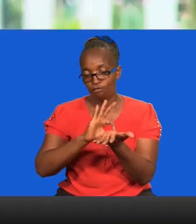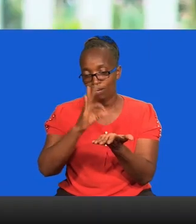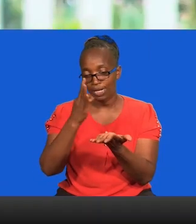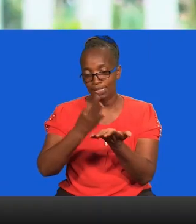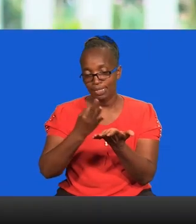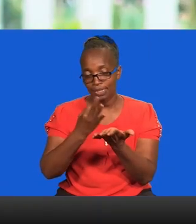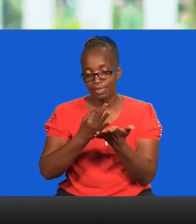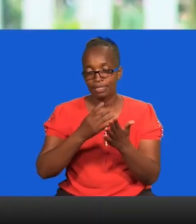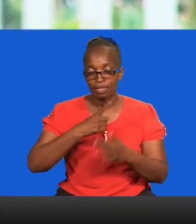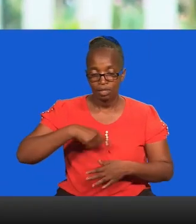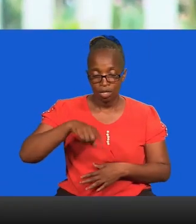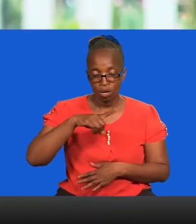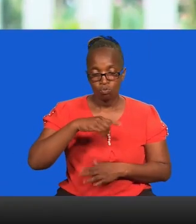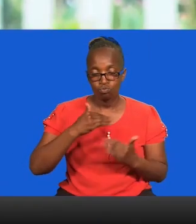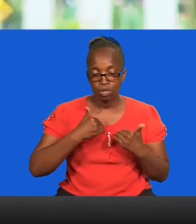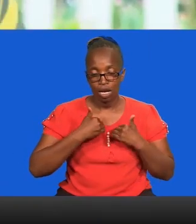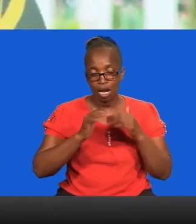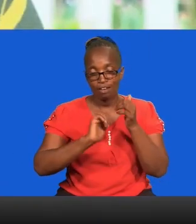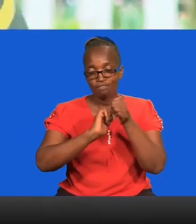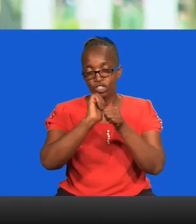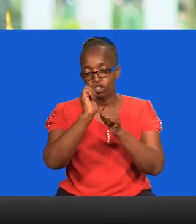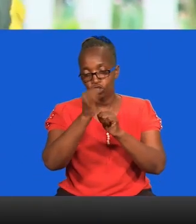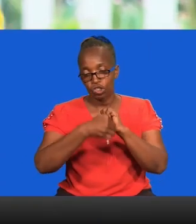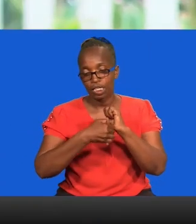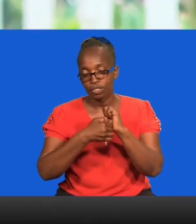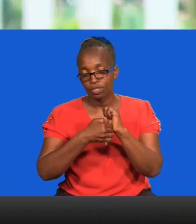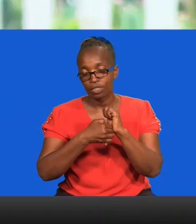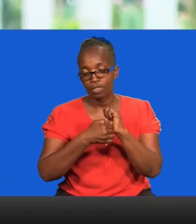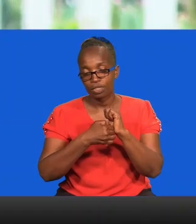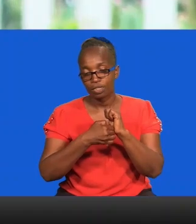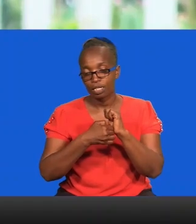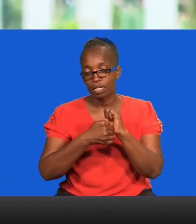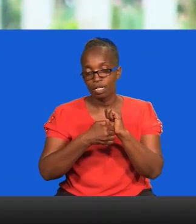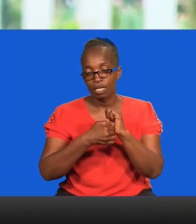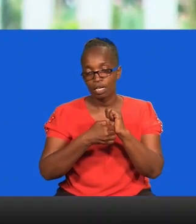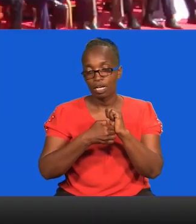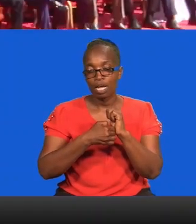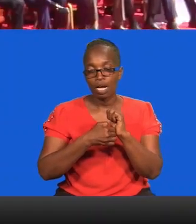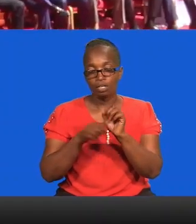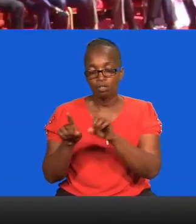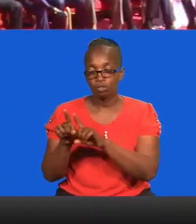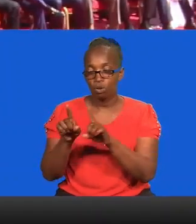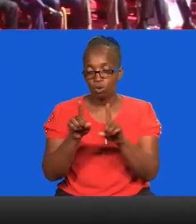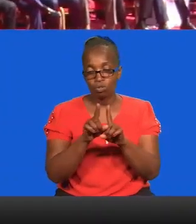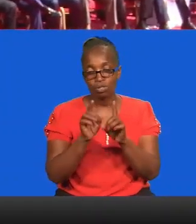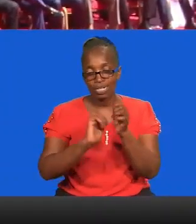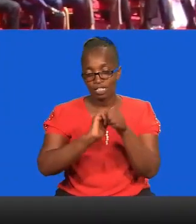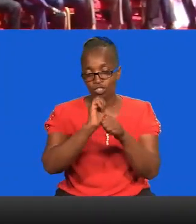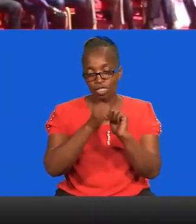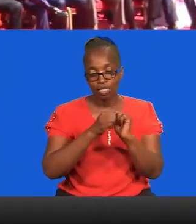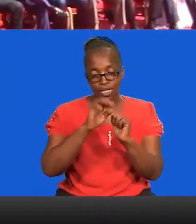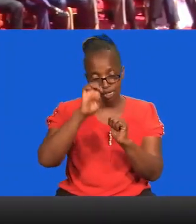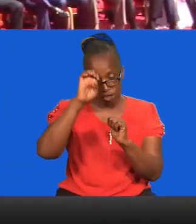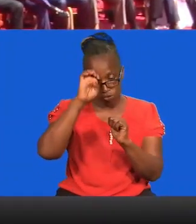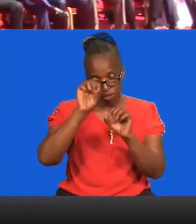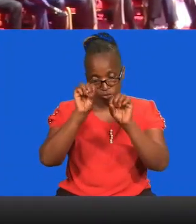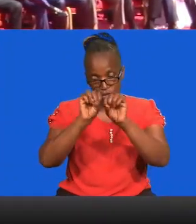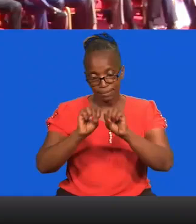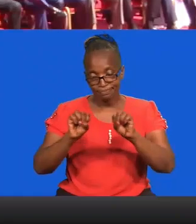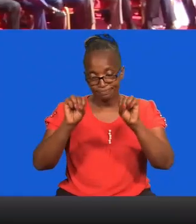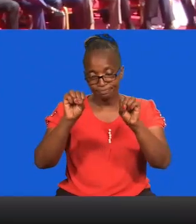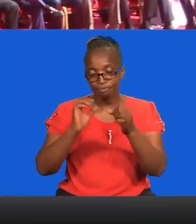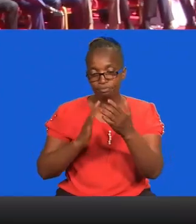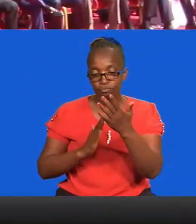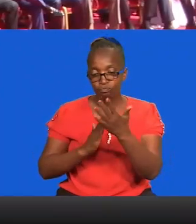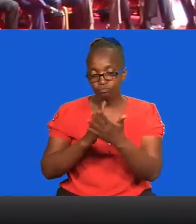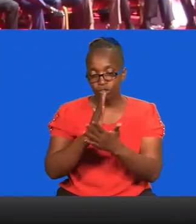and we have transformed our education system. Akizungumza wakati wa hafla ya kumuapisha